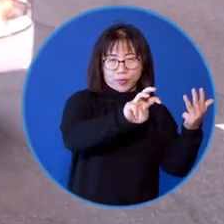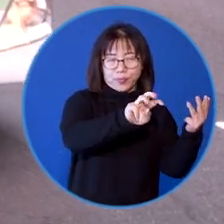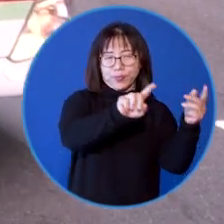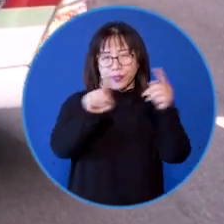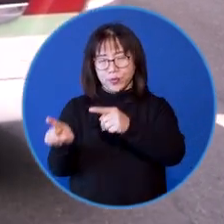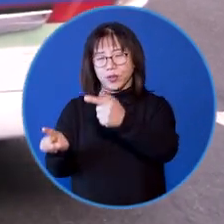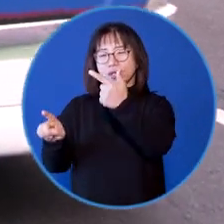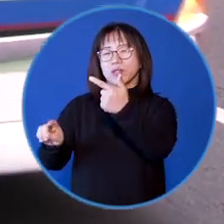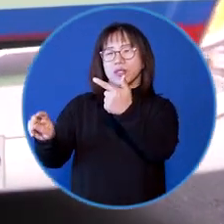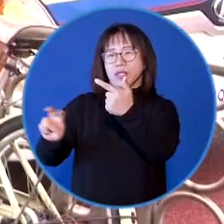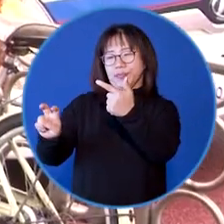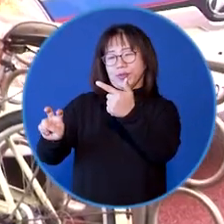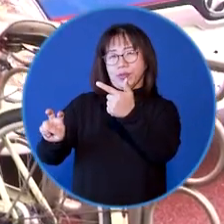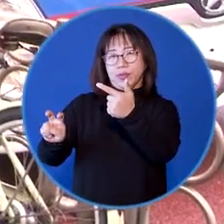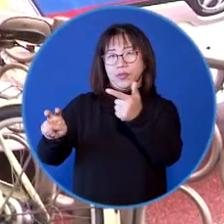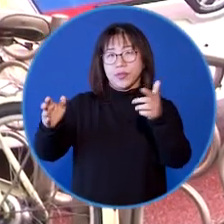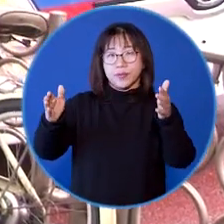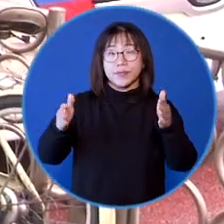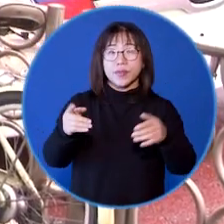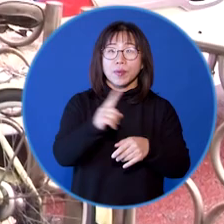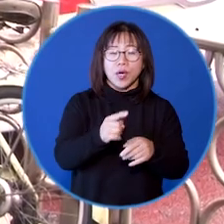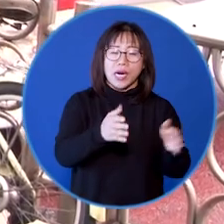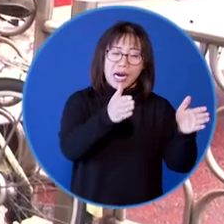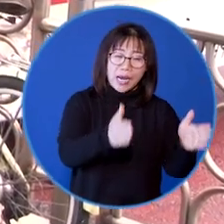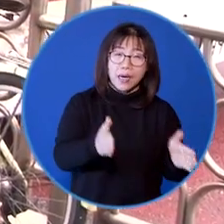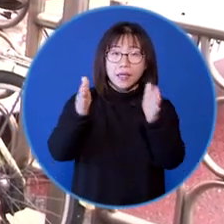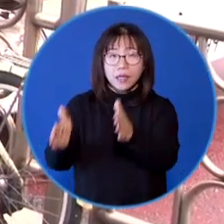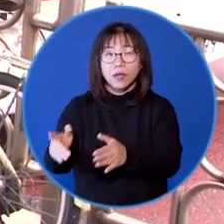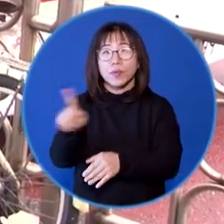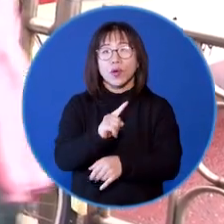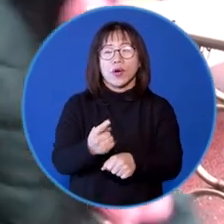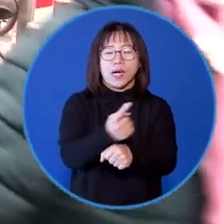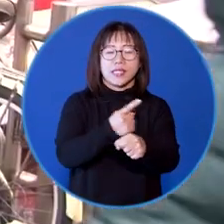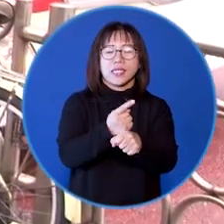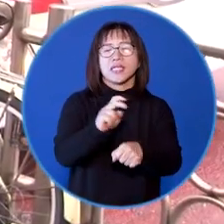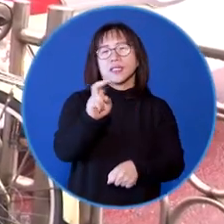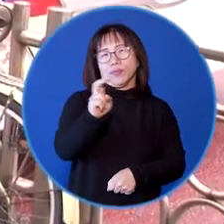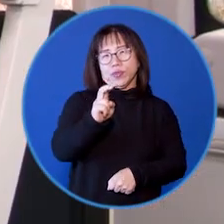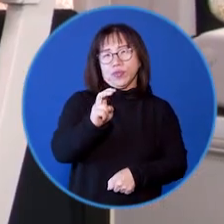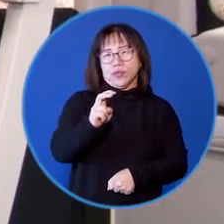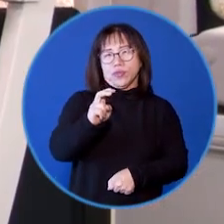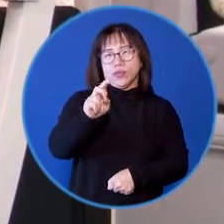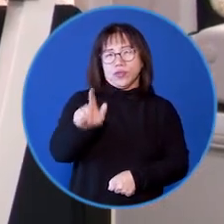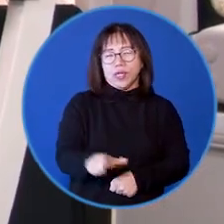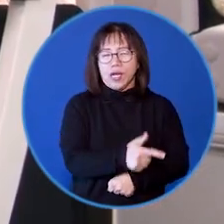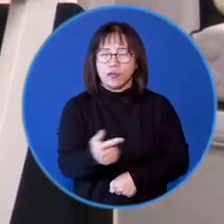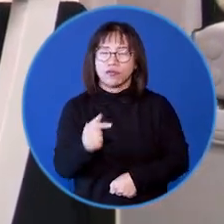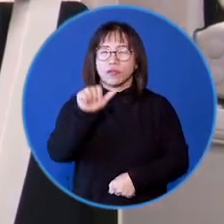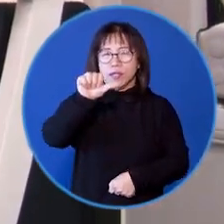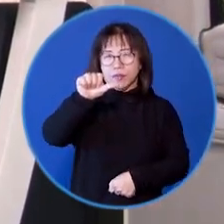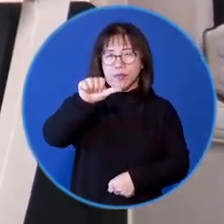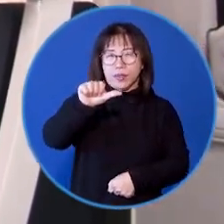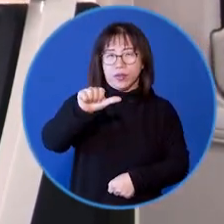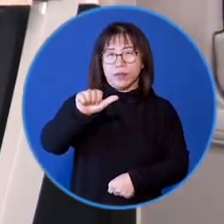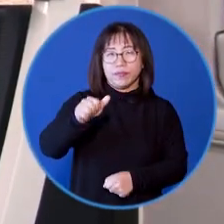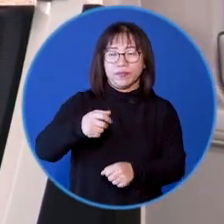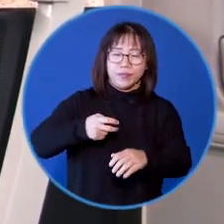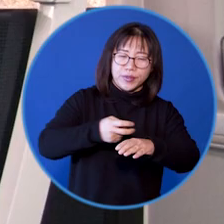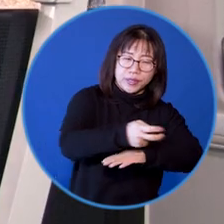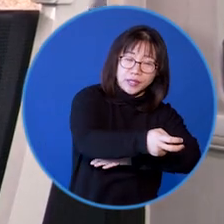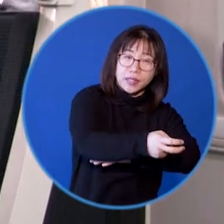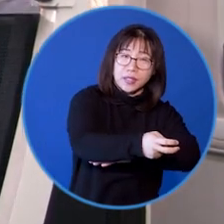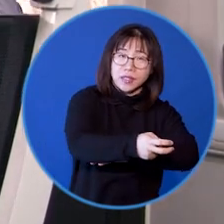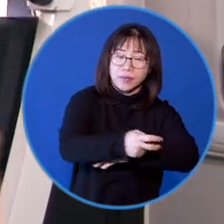8시 30분부터 오후 6시 20분까지 1시간 20분 간격으로 5회씩 운행합니다.